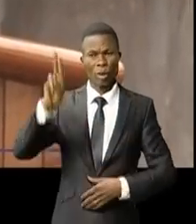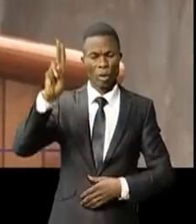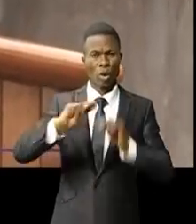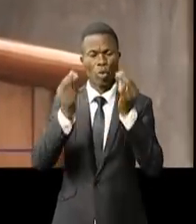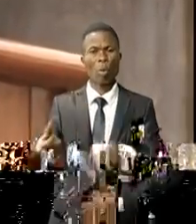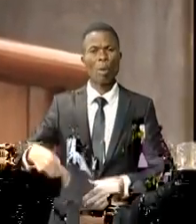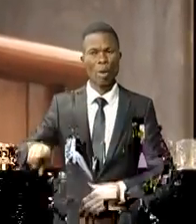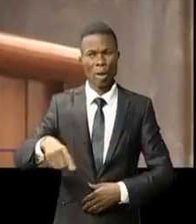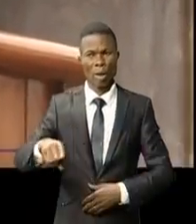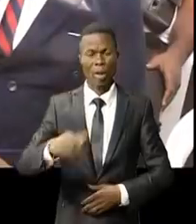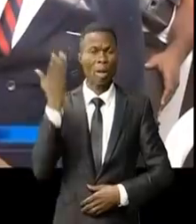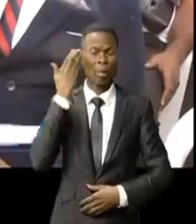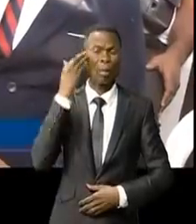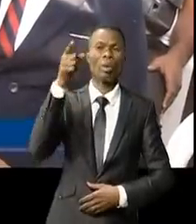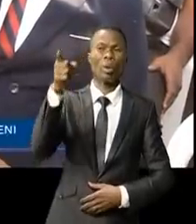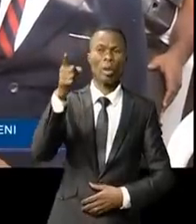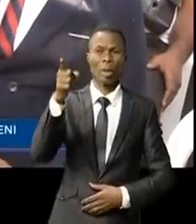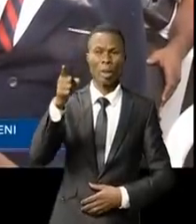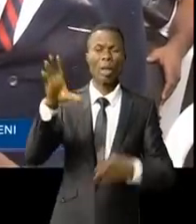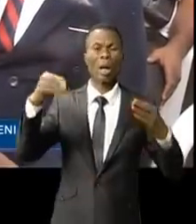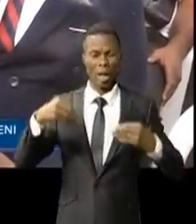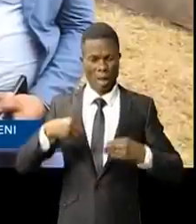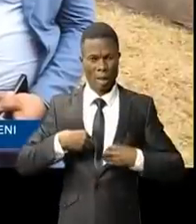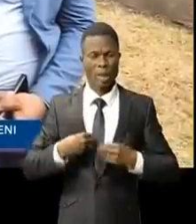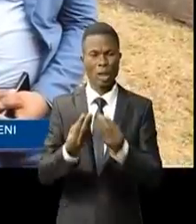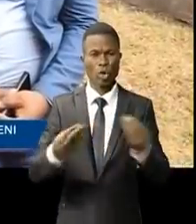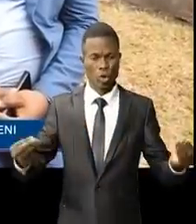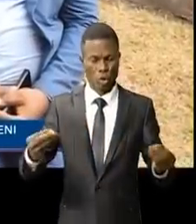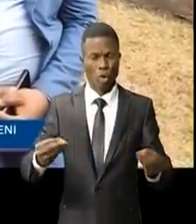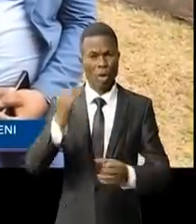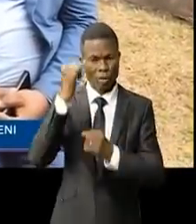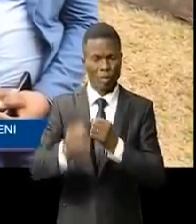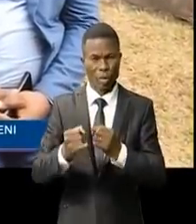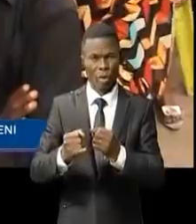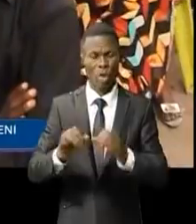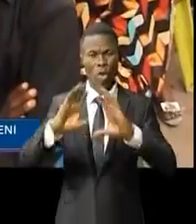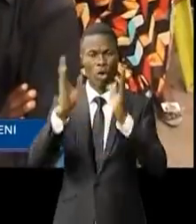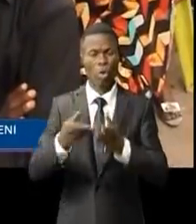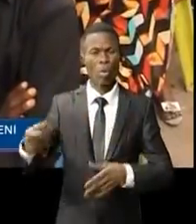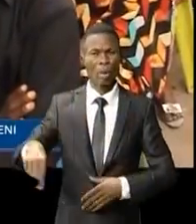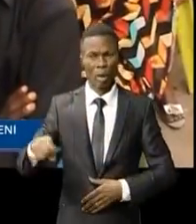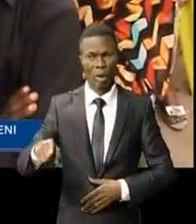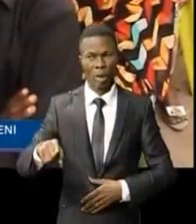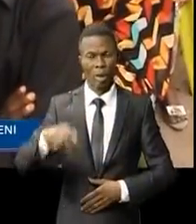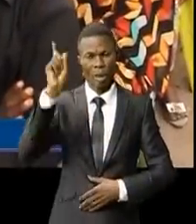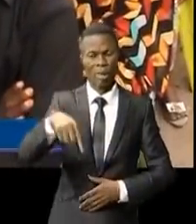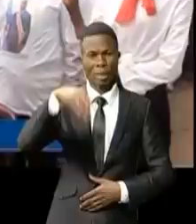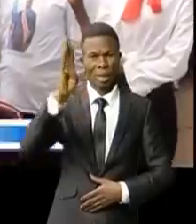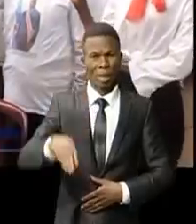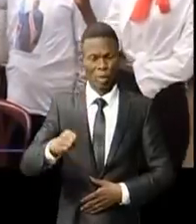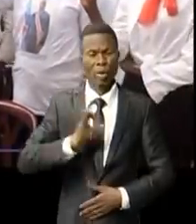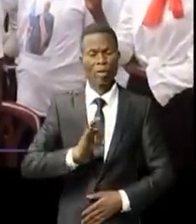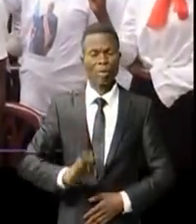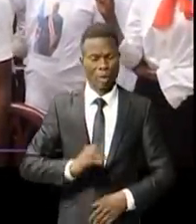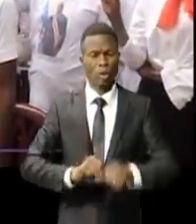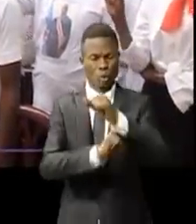Gombe, Albert Boula, croit à l'essor de cette section pour une commune de la Gombe 100%. Félix-Antoine